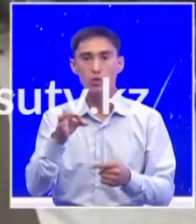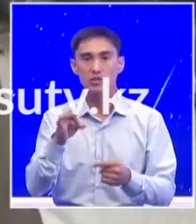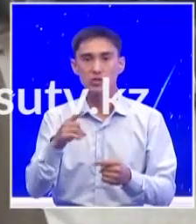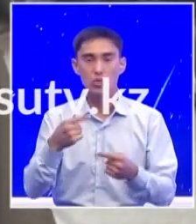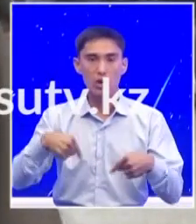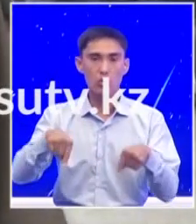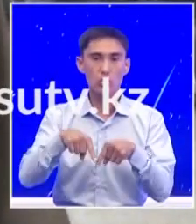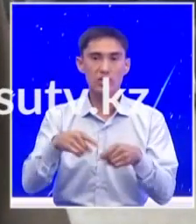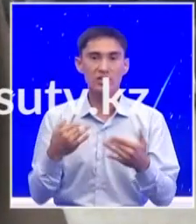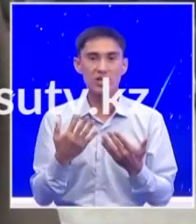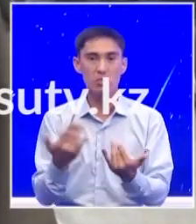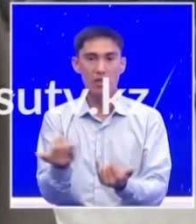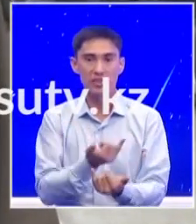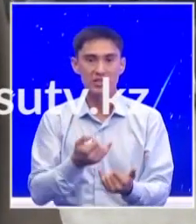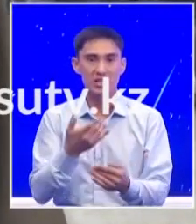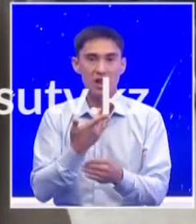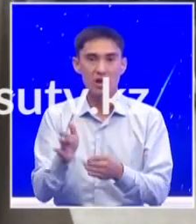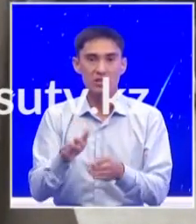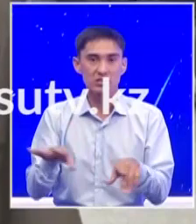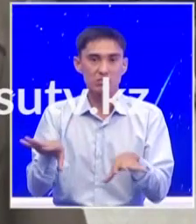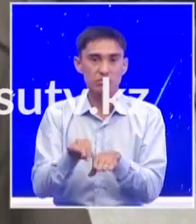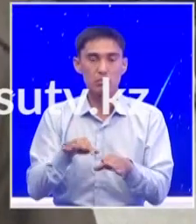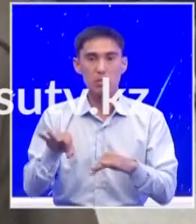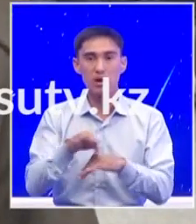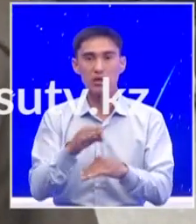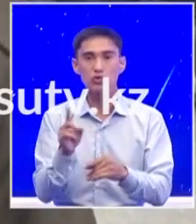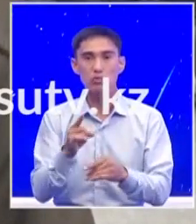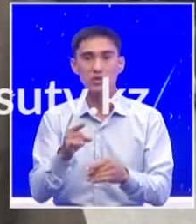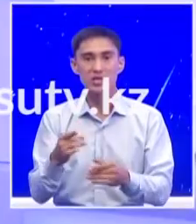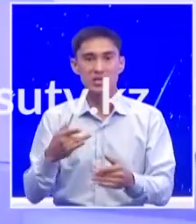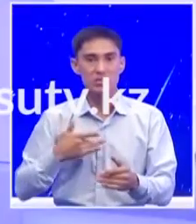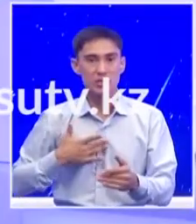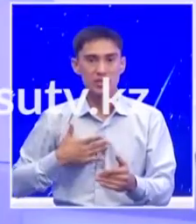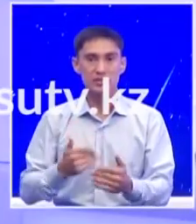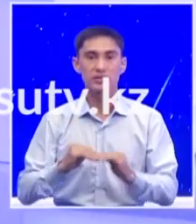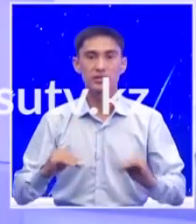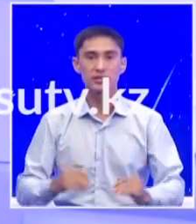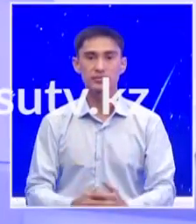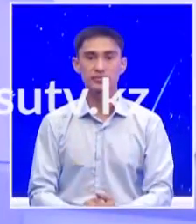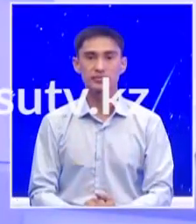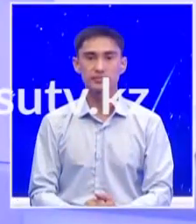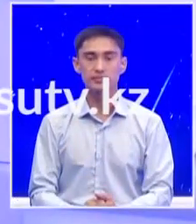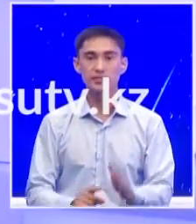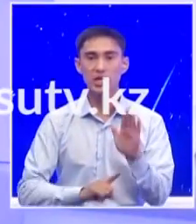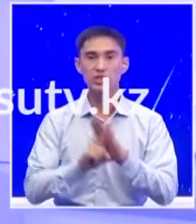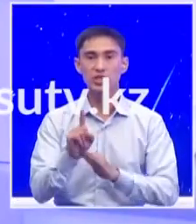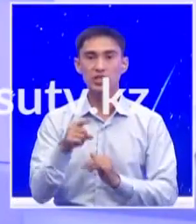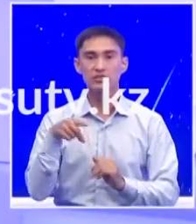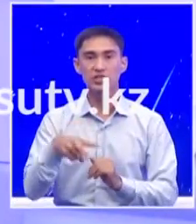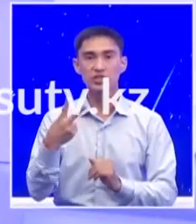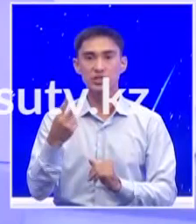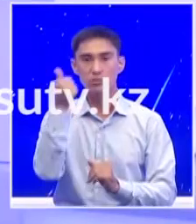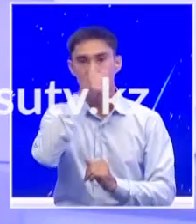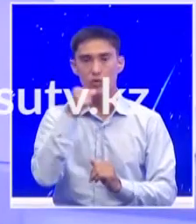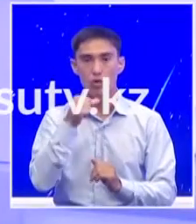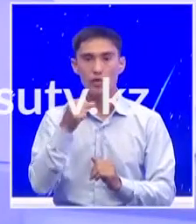круги требуют от нас сегодня легализации брака именно для того, чтобы иметь детей. Начиная с 2007 года